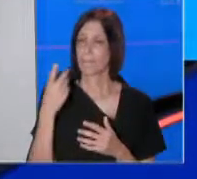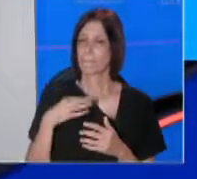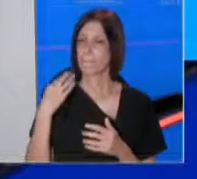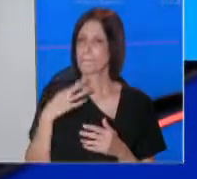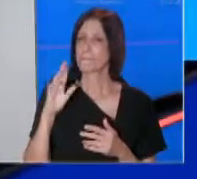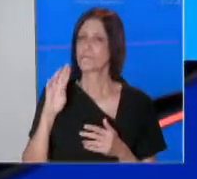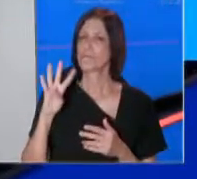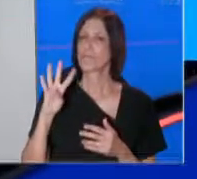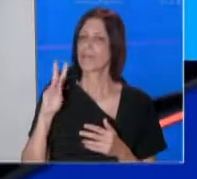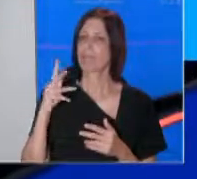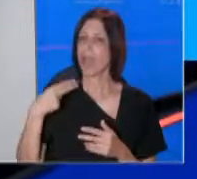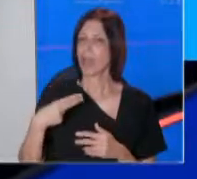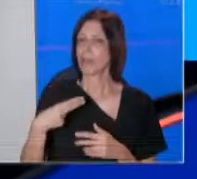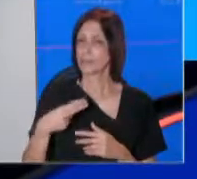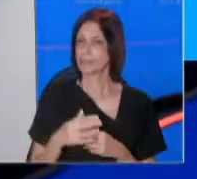שלומך רבקה?